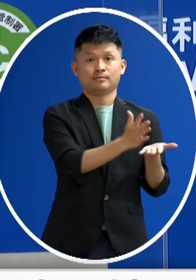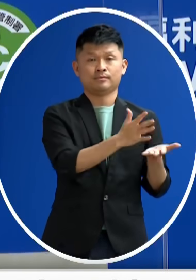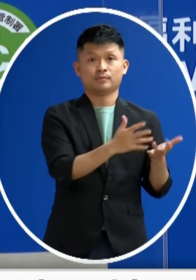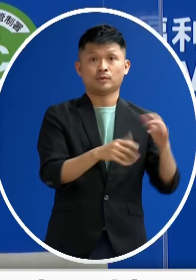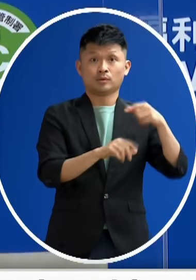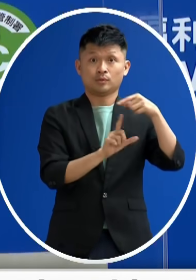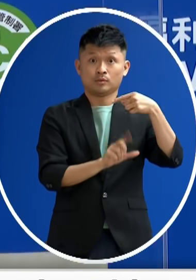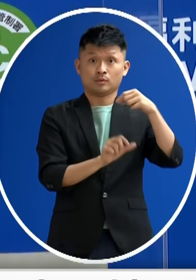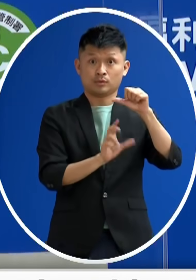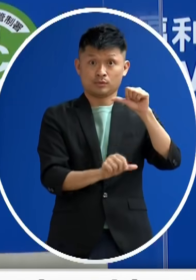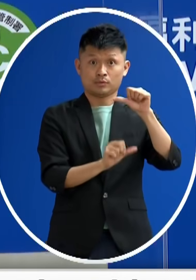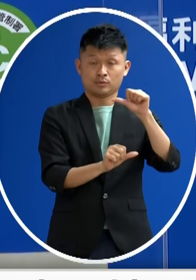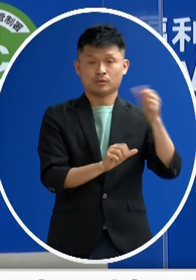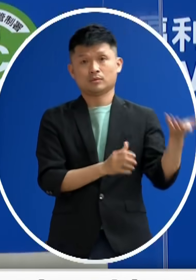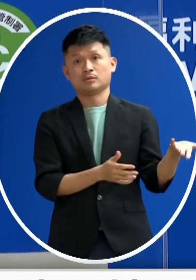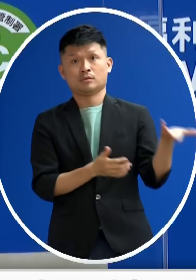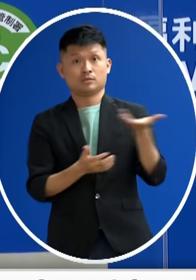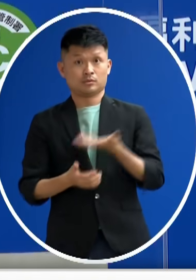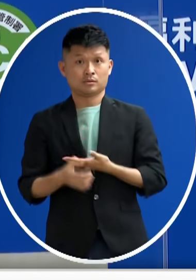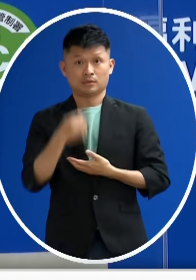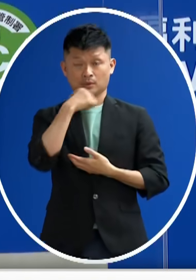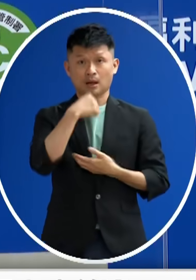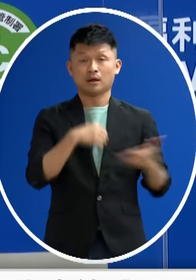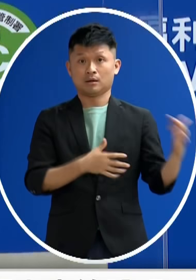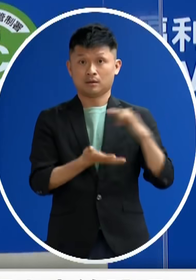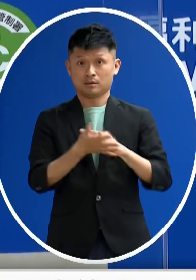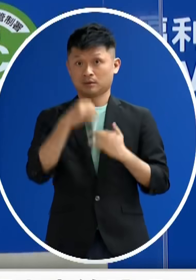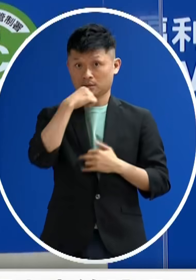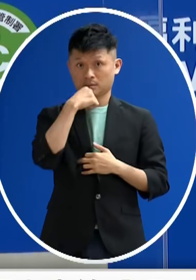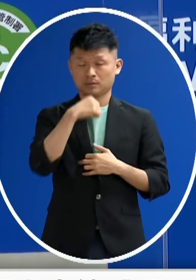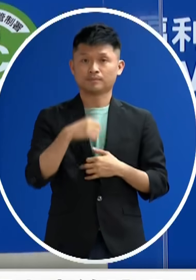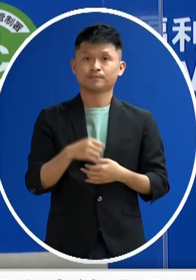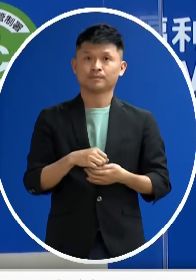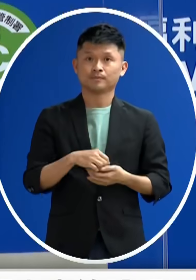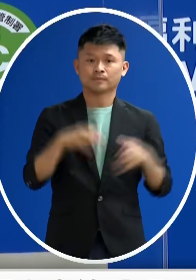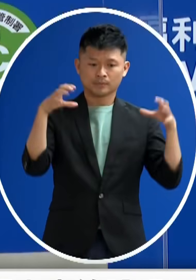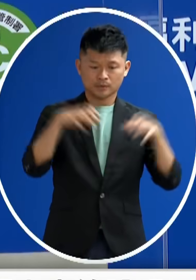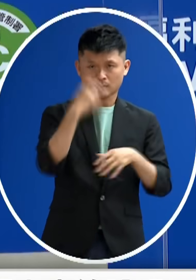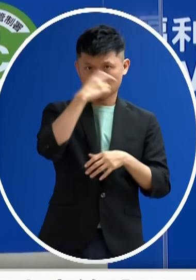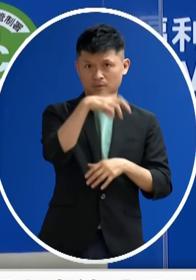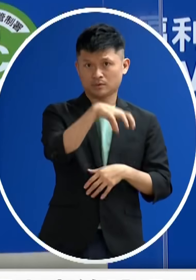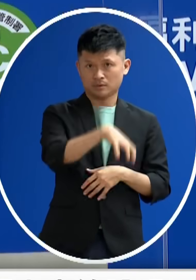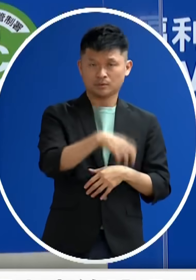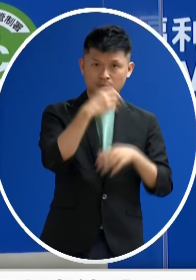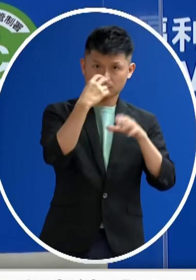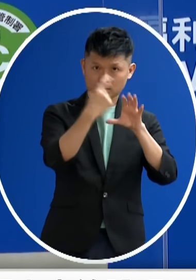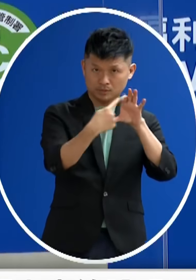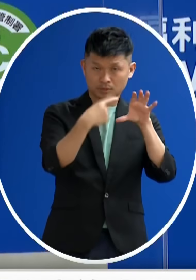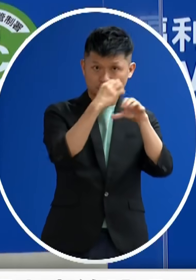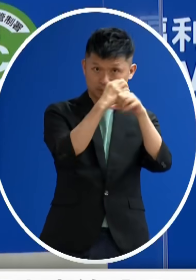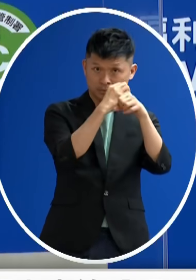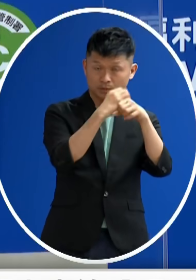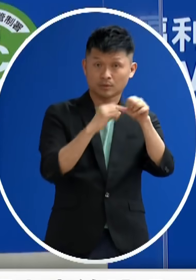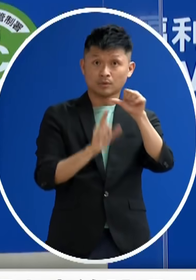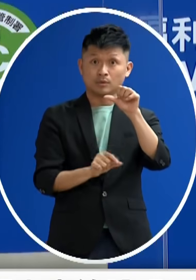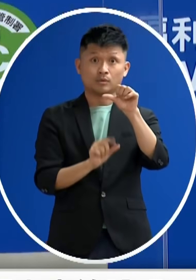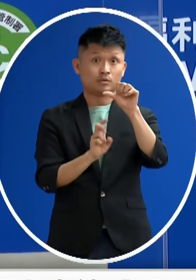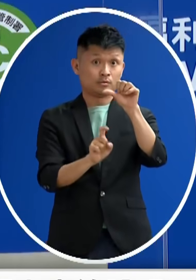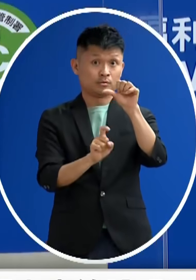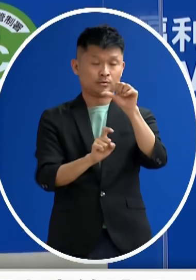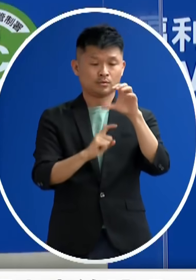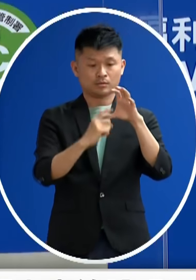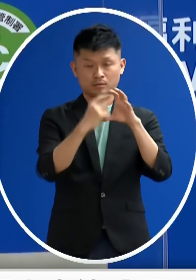再来台，那有搭机3日的阴性报告，那在集中检疫所检疫，那5月10日接受采